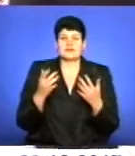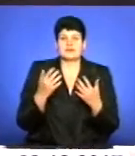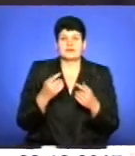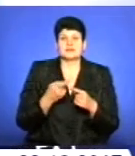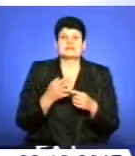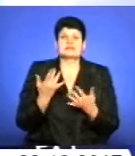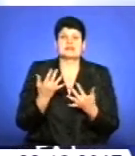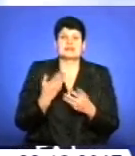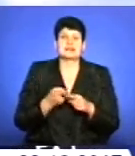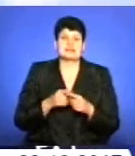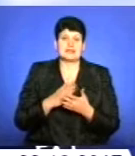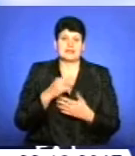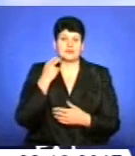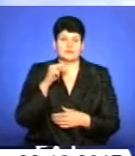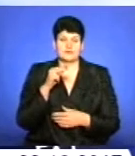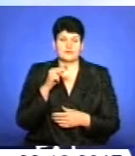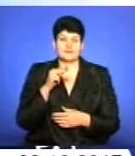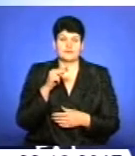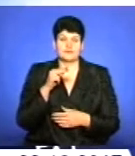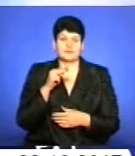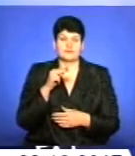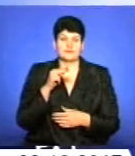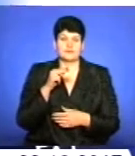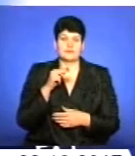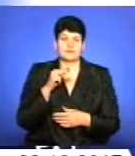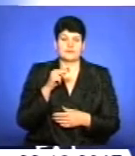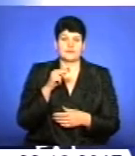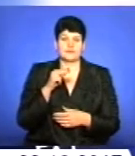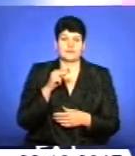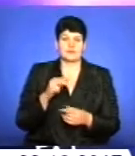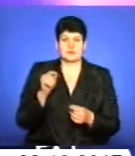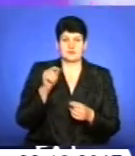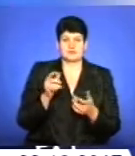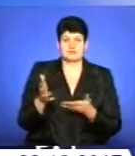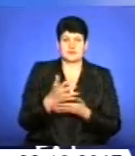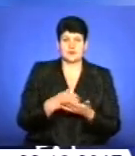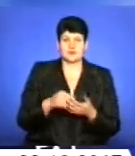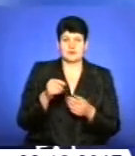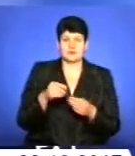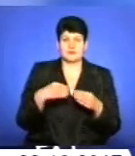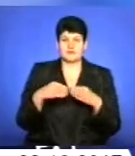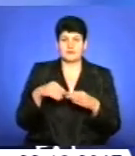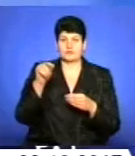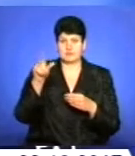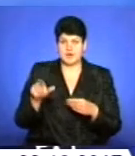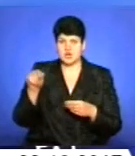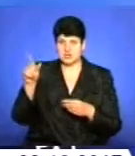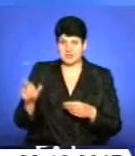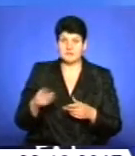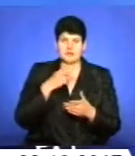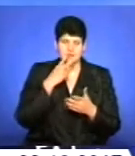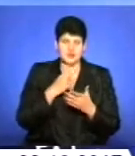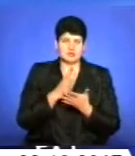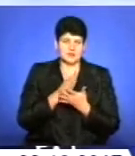ефективне? Прикладом є збір петляшки. Всюди розставлені по місту, бачимо, маса